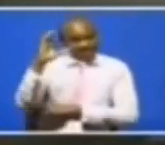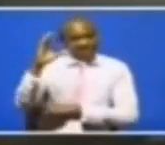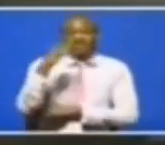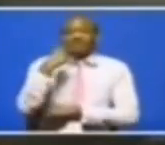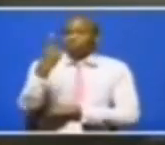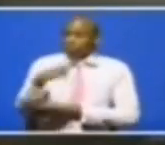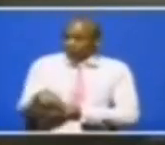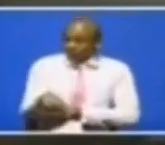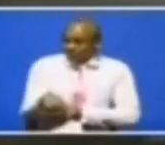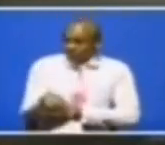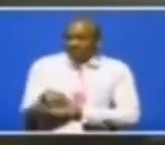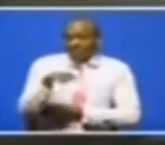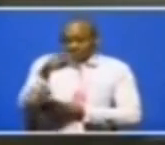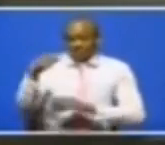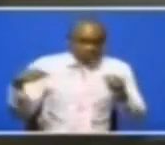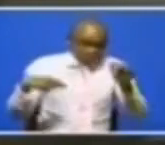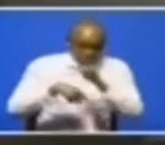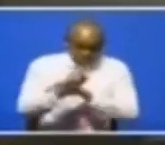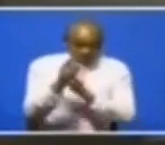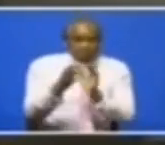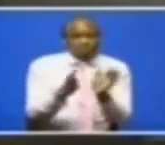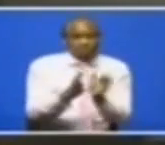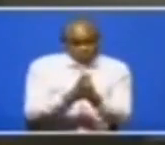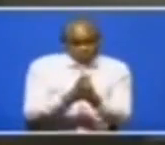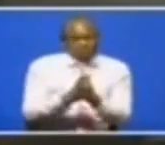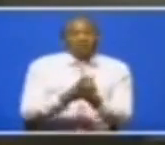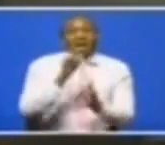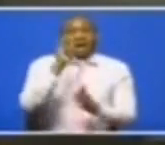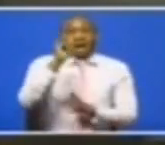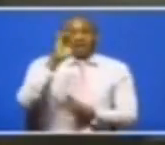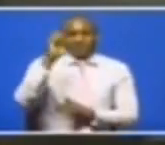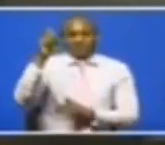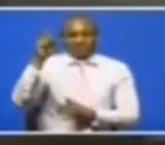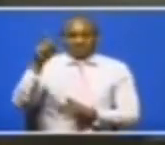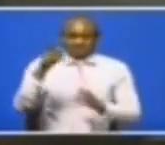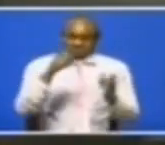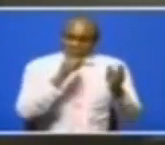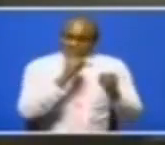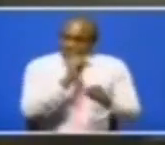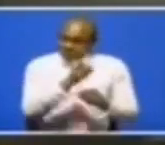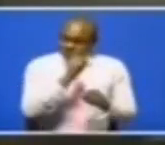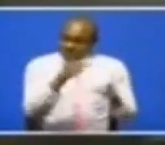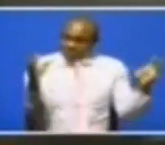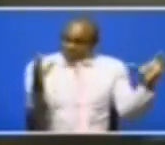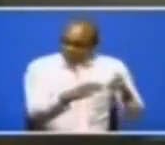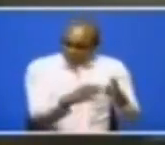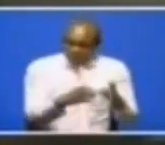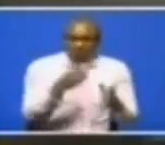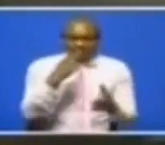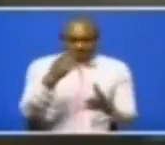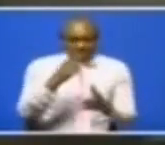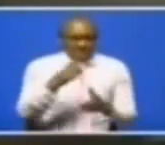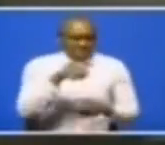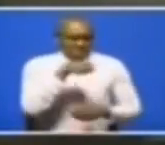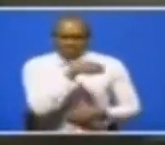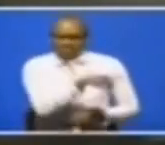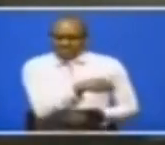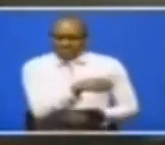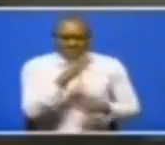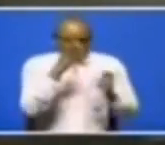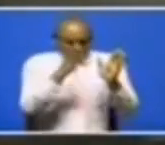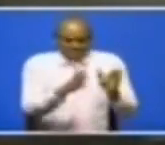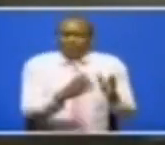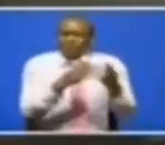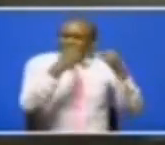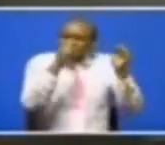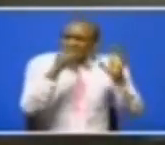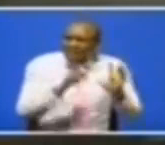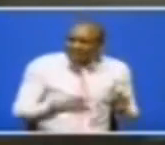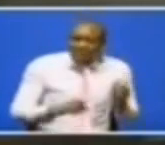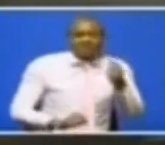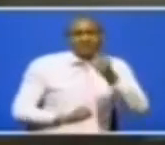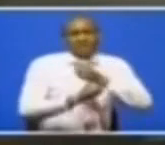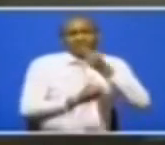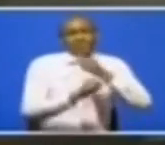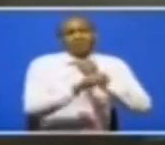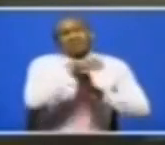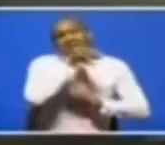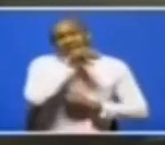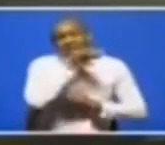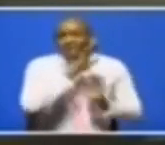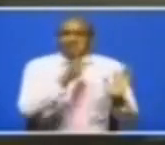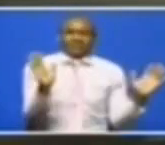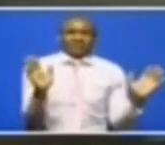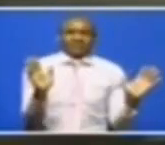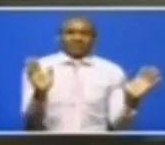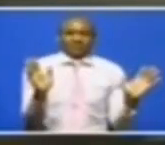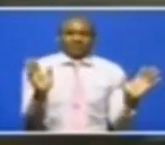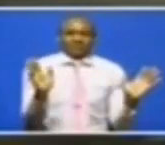Memba alipofika mbele ya kamati ya nidhamu ya IBC. Akaranga amesema chama chake hakina mgombea urais, ila kinamuunga mkono Raila Odinga wa